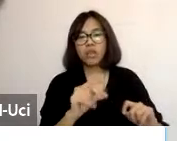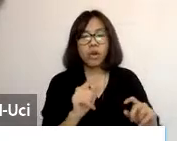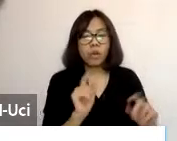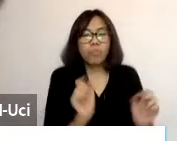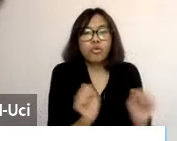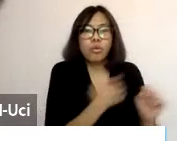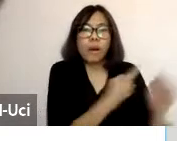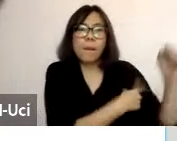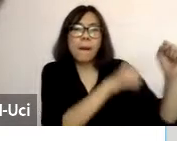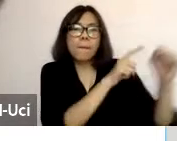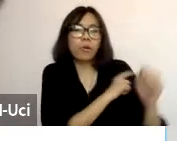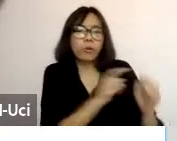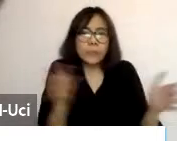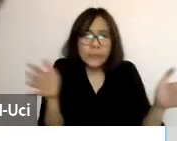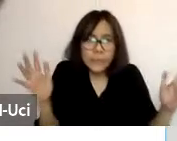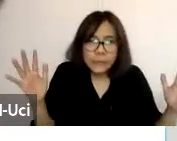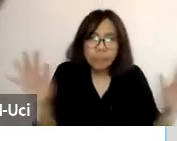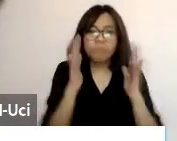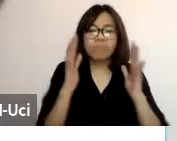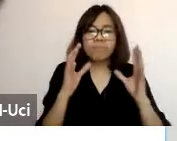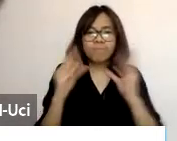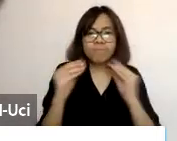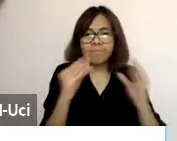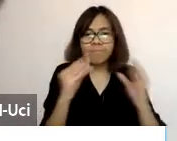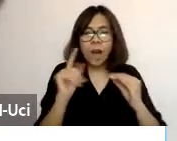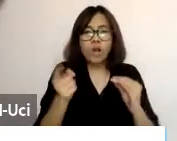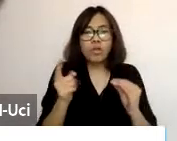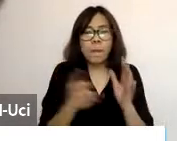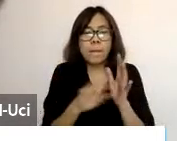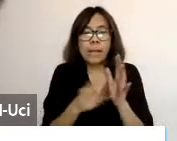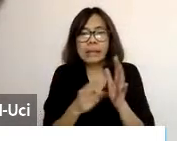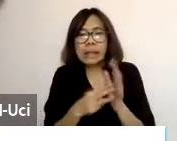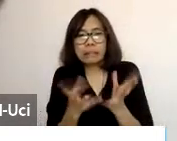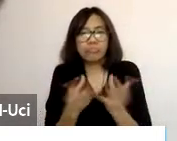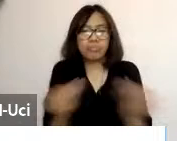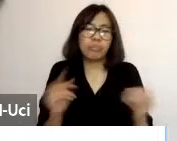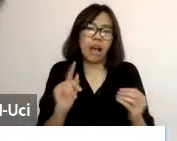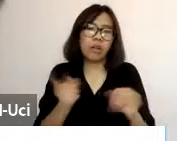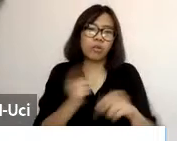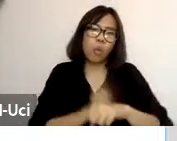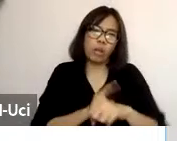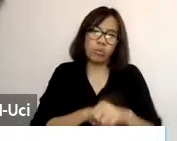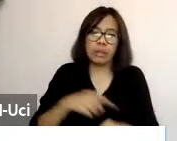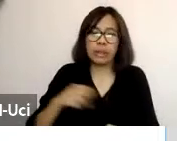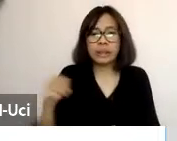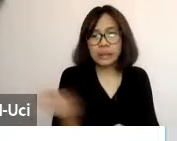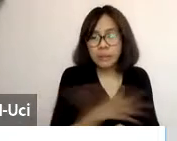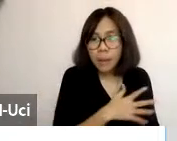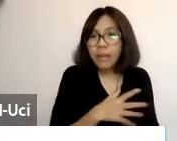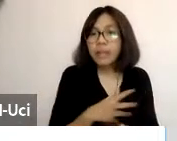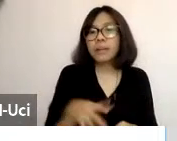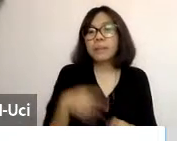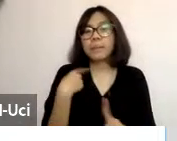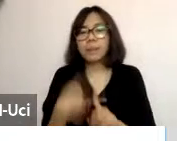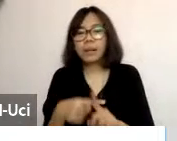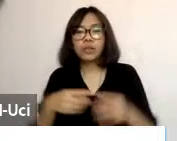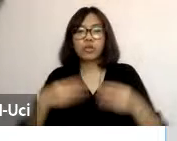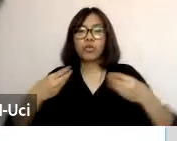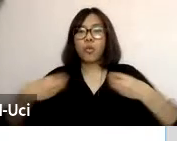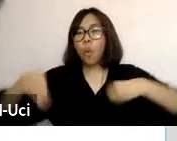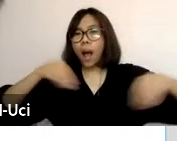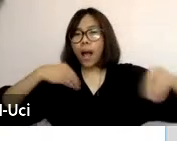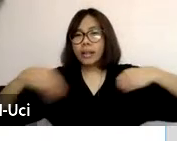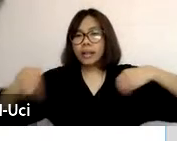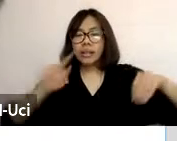detik ada tentu saja karena pengaruh terhadap loopcloud dari yang bersangkutan dan soal apa namanya kecepatan dan kualitas dari menemukan